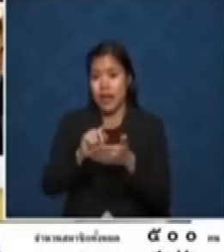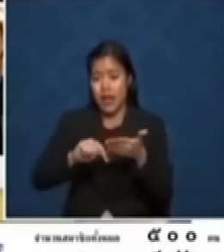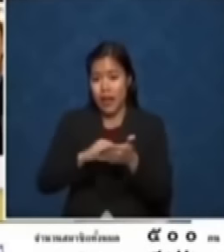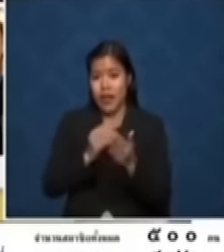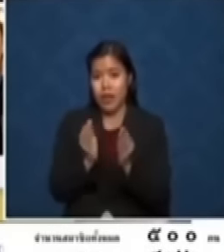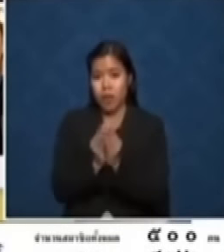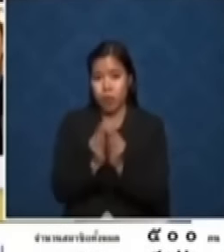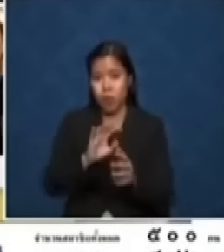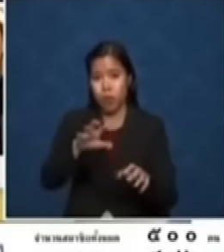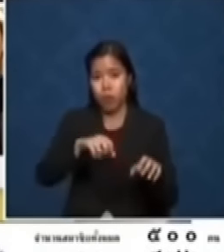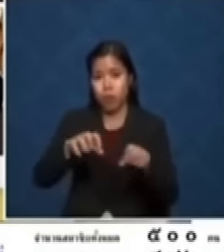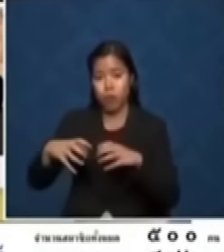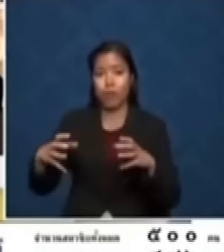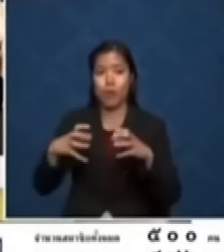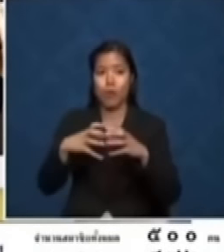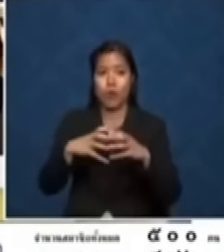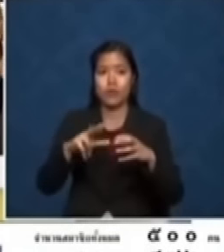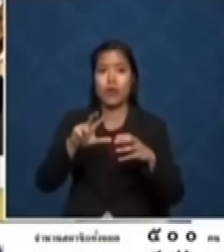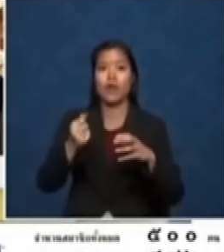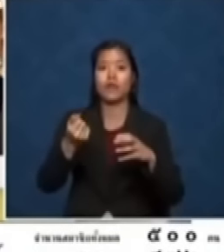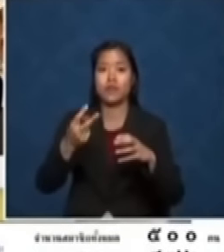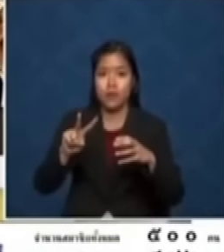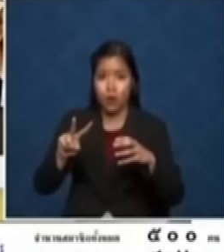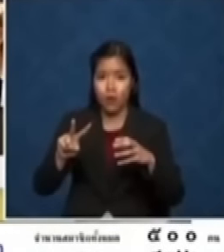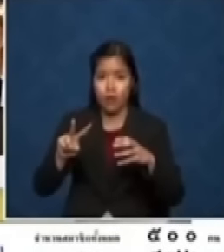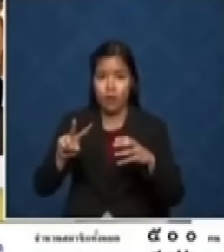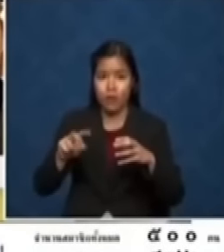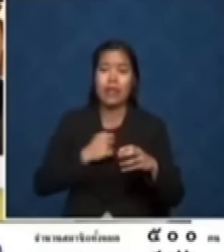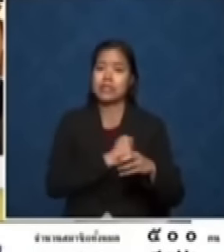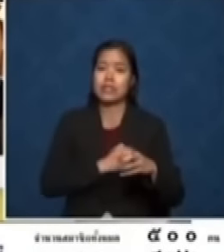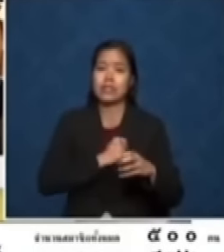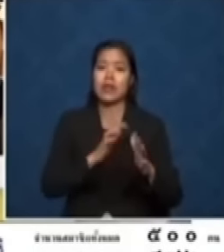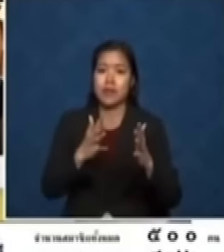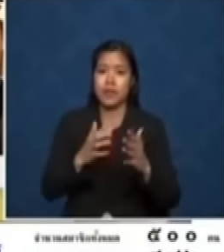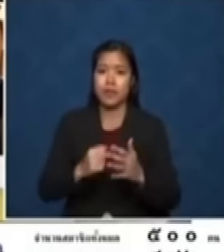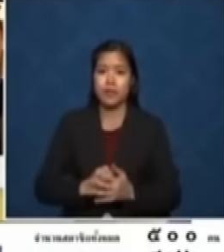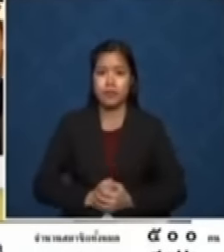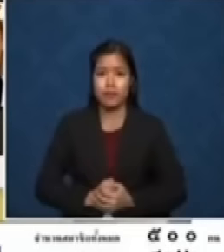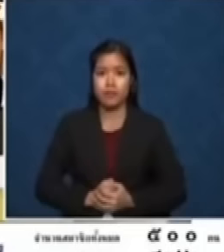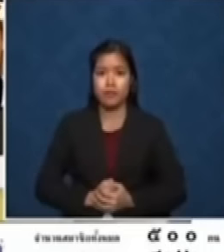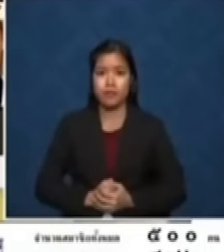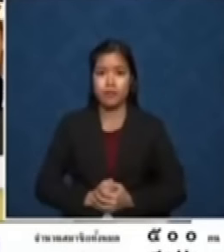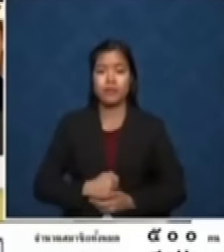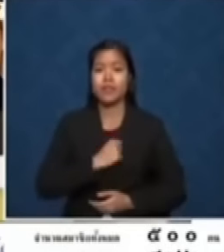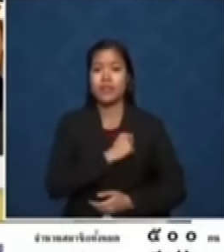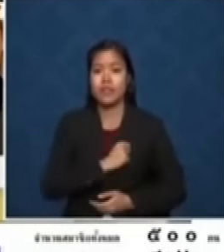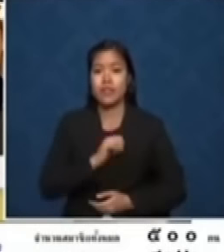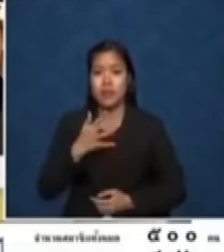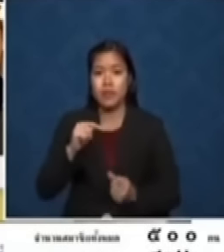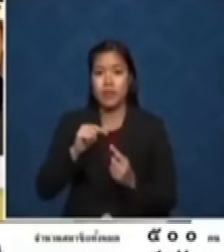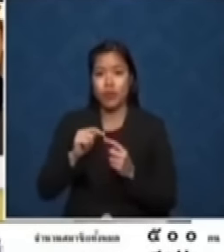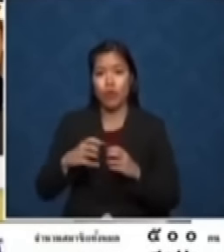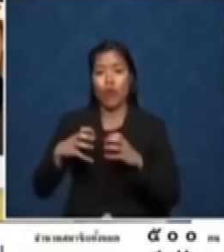ซึ่งคุณพิธาก็บอกก่อนที่เขาจะอภิปรายทุกสิ่งทุกอย่างคุณพิธาเขาบอกเขาขอเริ่มต้นด้วยการพูดความในใจ